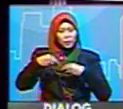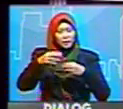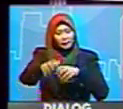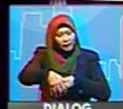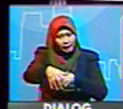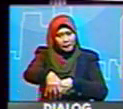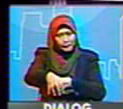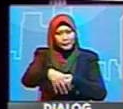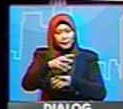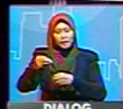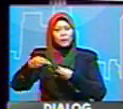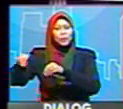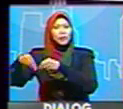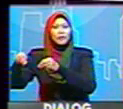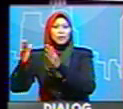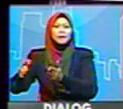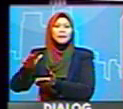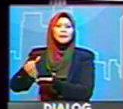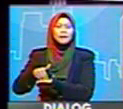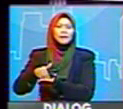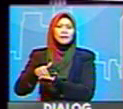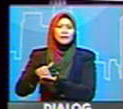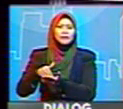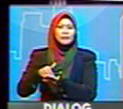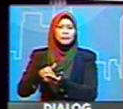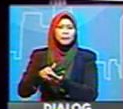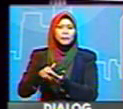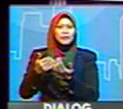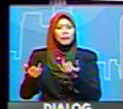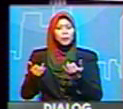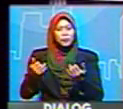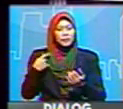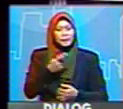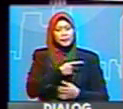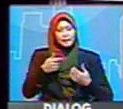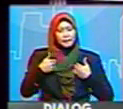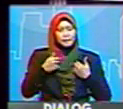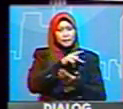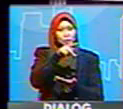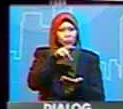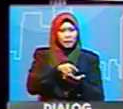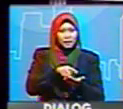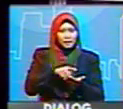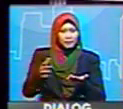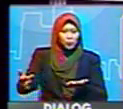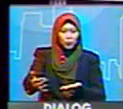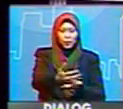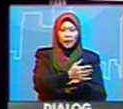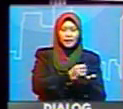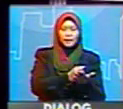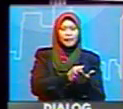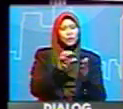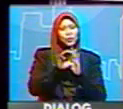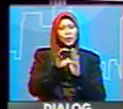sekarang kita wujudkan pusat pengumpulan supaya mereka boleh hantar ke pusat pengumpulan dan Farma ataupun lembaga